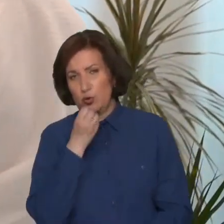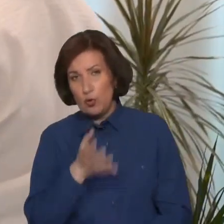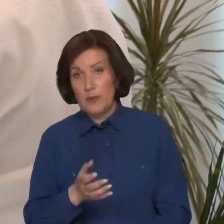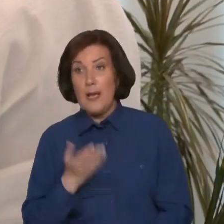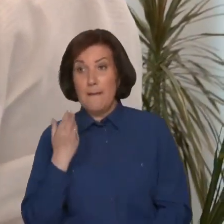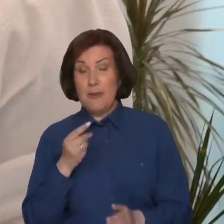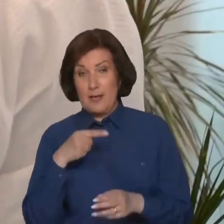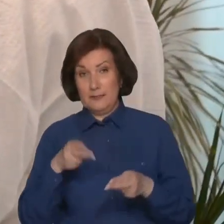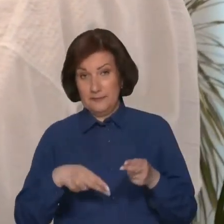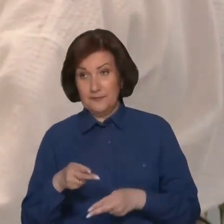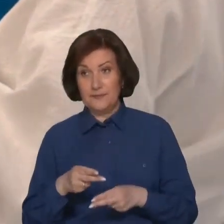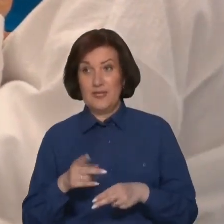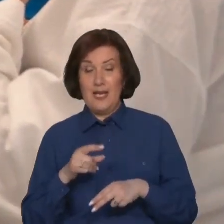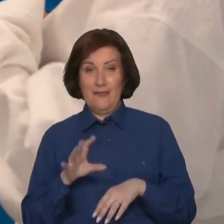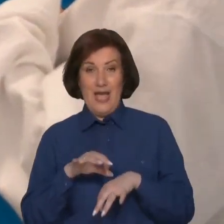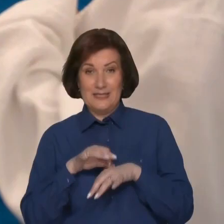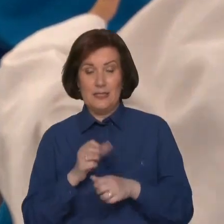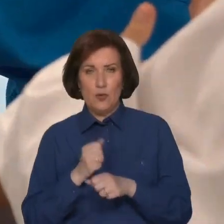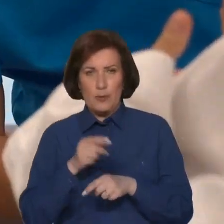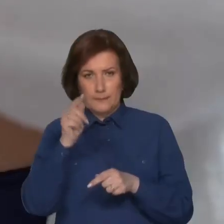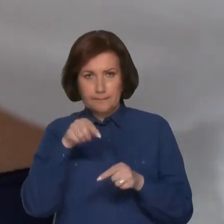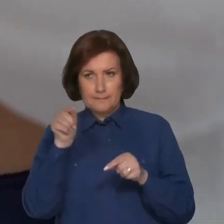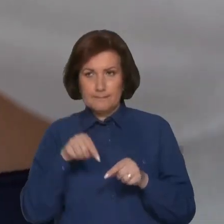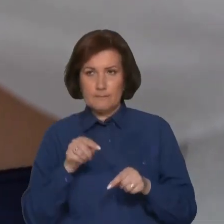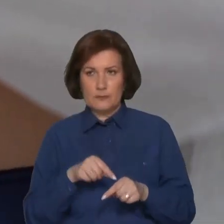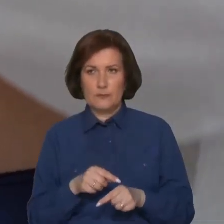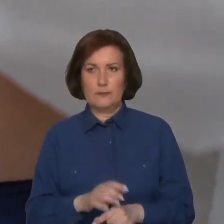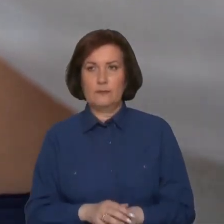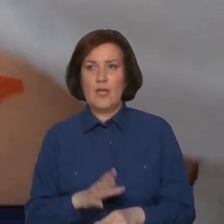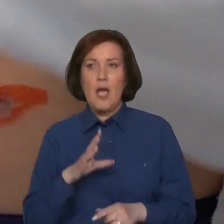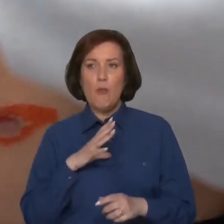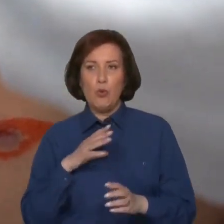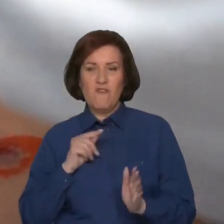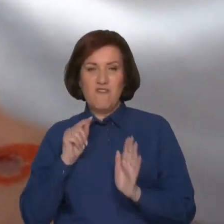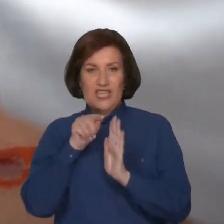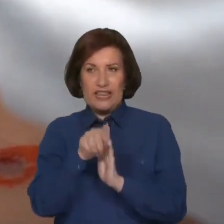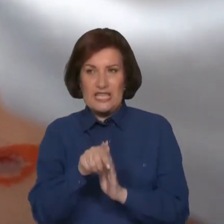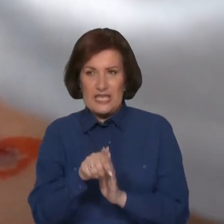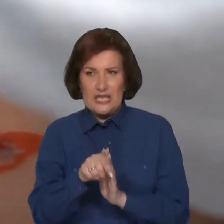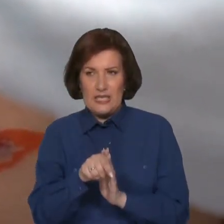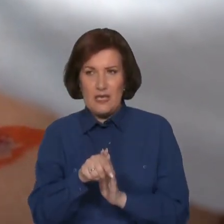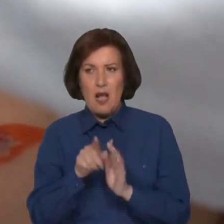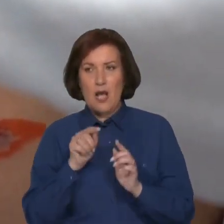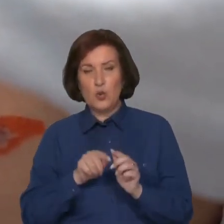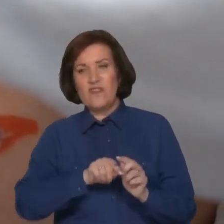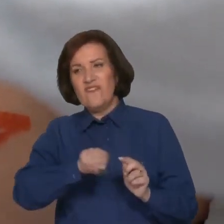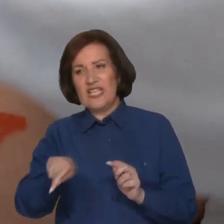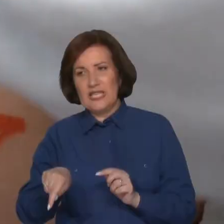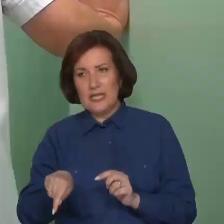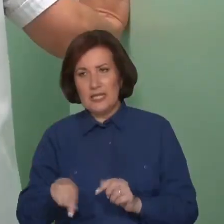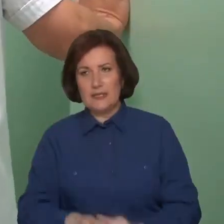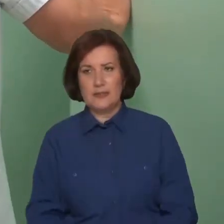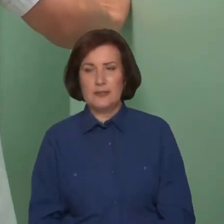Перед втручанням на тілі пацієнтки роблять розмітку. Ззаду вхідний був отвір, і тут такий вихідний